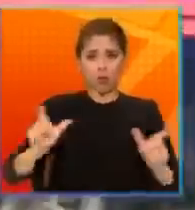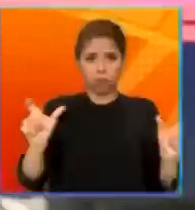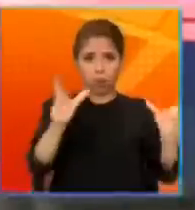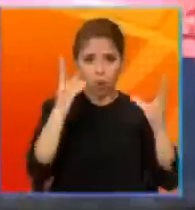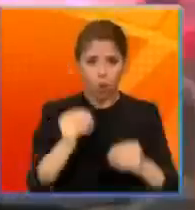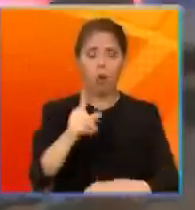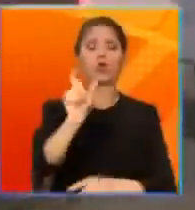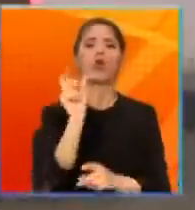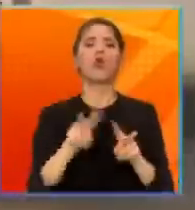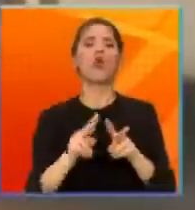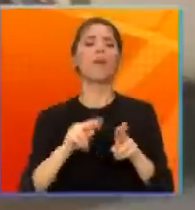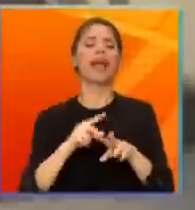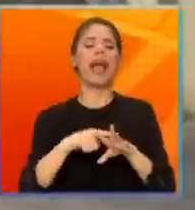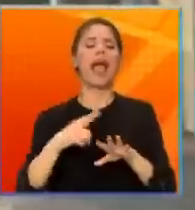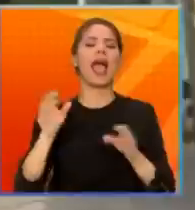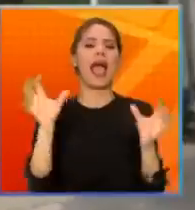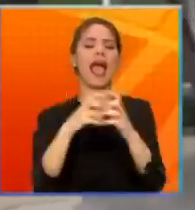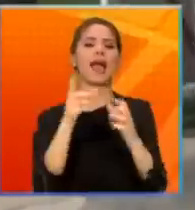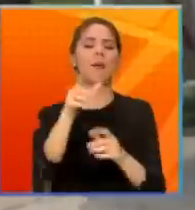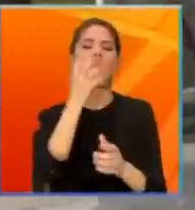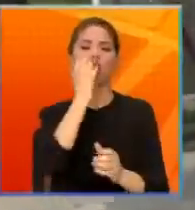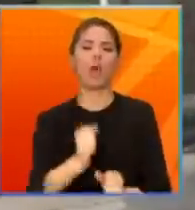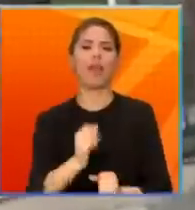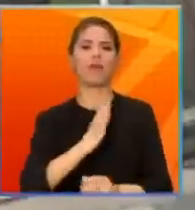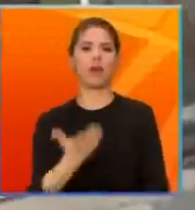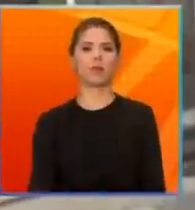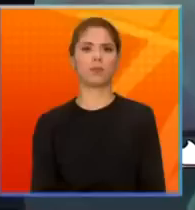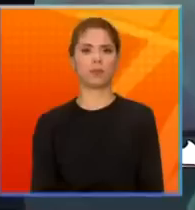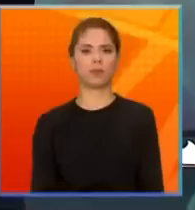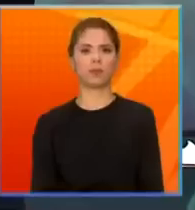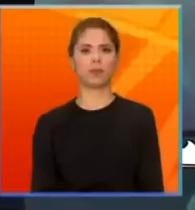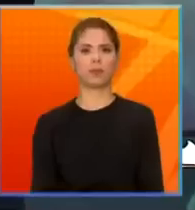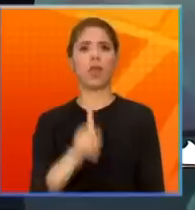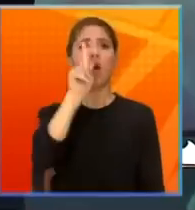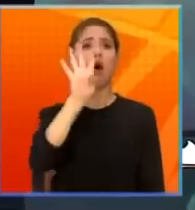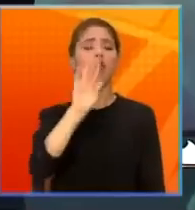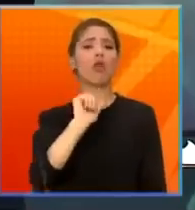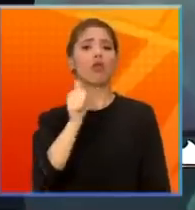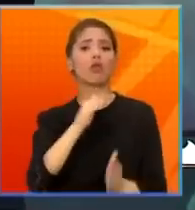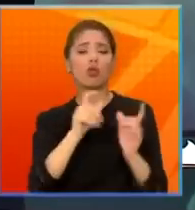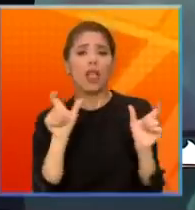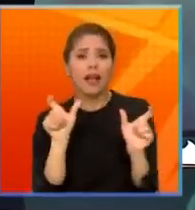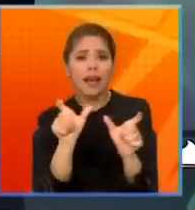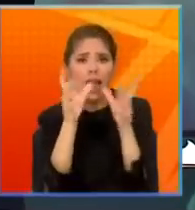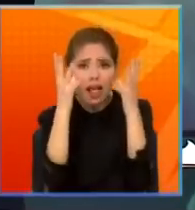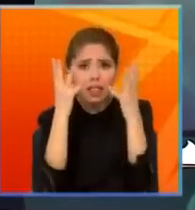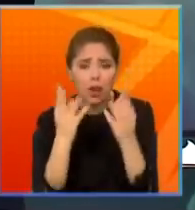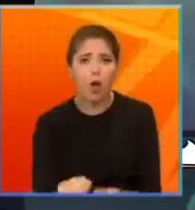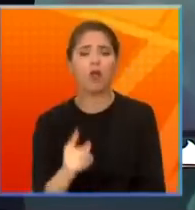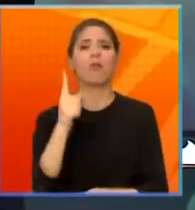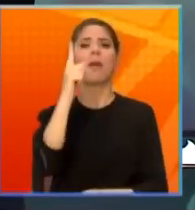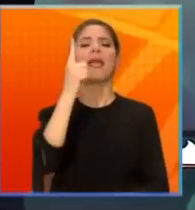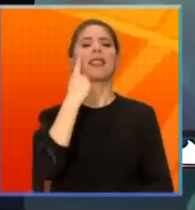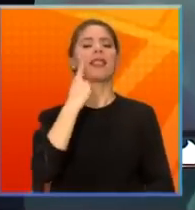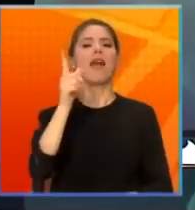UMKE ekipleri de nöbette. 14 günlüğüne karantinaya alınmak bir